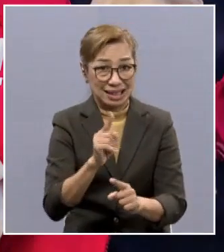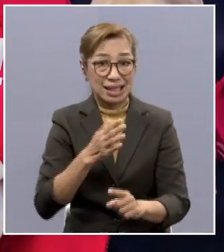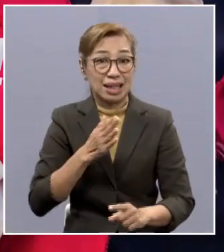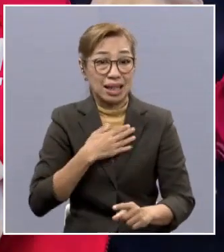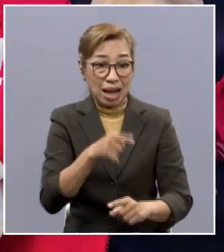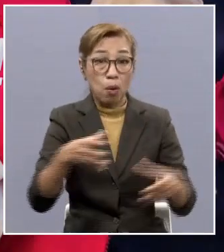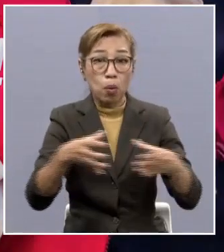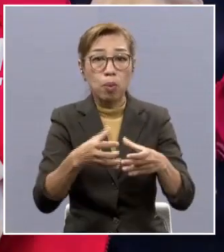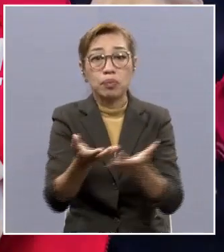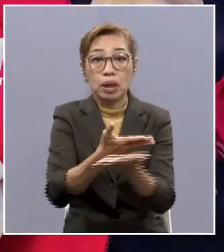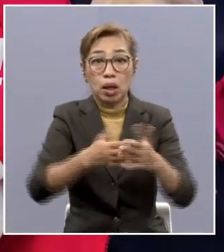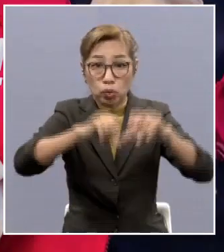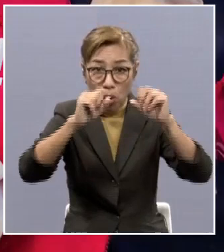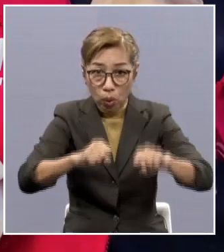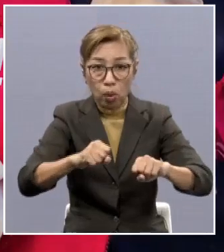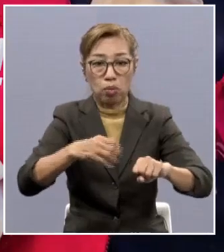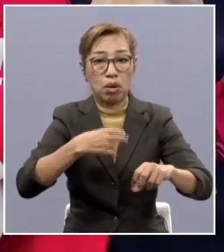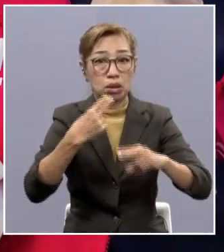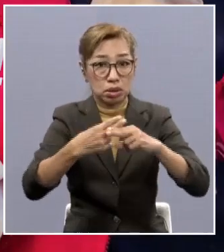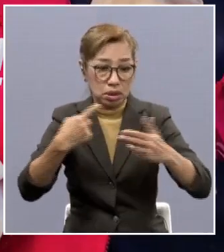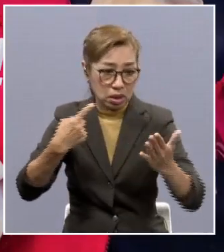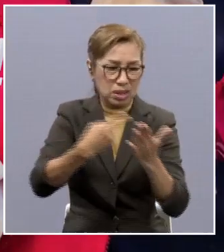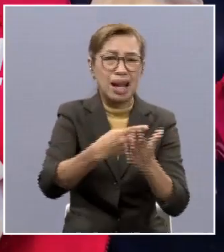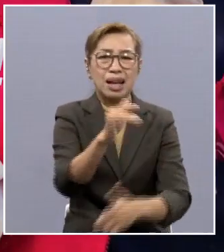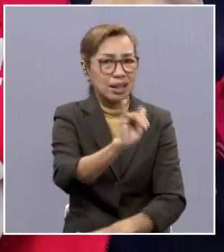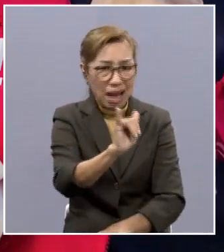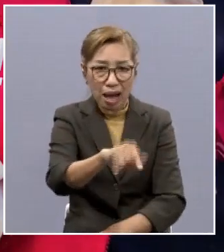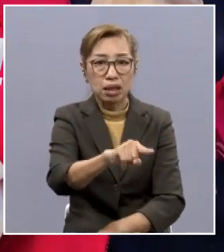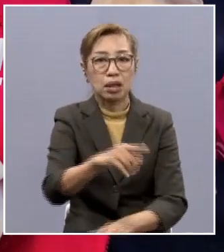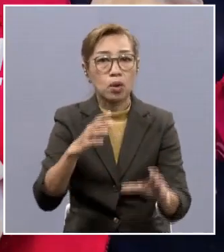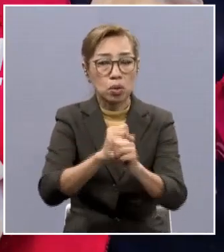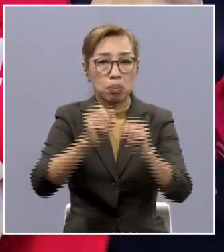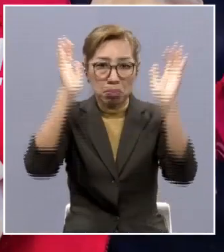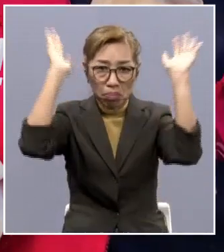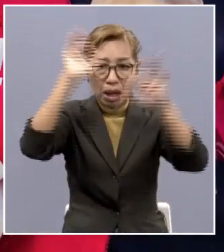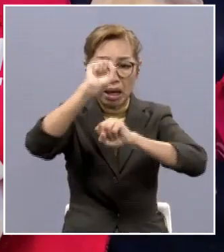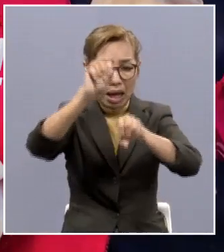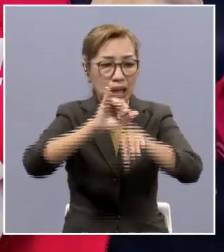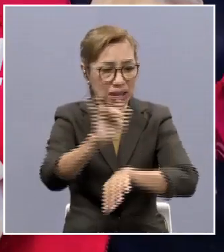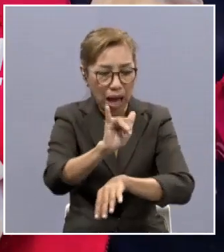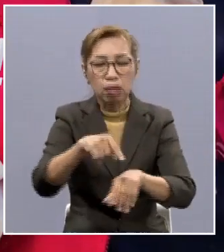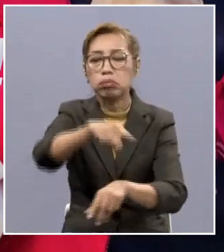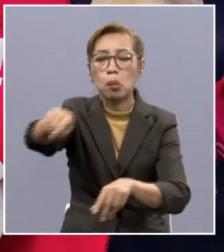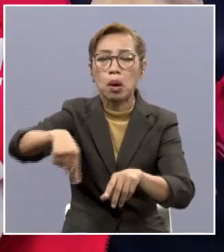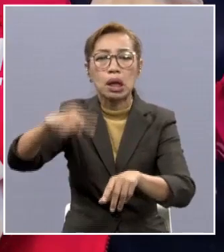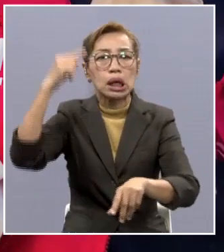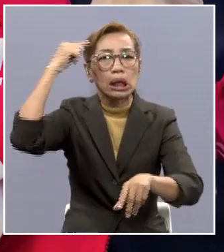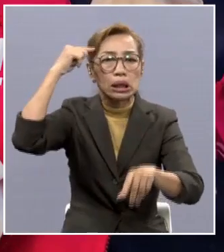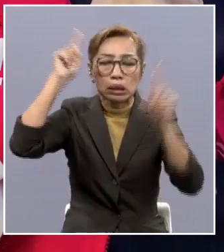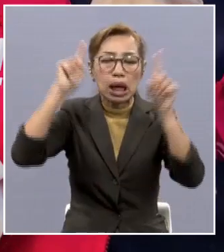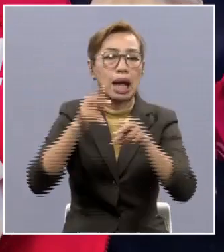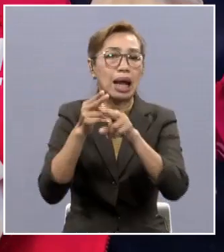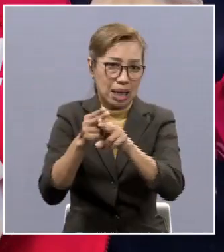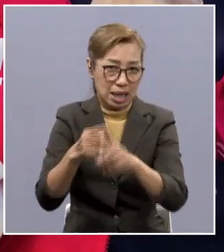ากันไปว่าต้องเป็นคุณอุ๊งอิ๊งแน่ๆแต่ว่าพรรคเนี่ยจริงๆยังไม่ได้ประกาศชื่อเลยนะฮะทีนี้อีกประเด็นนึงก็คือเรื่องของเป็นตัวหล